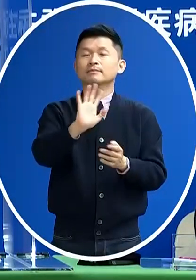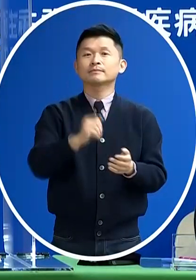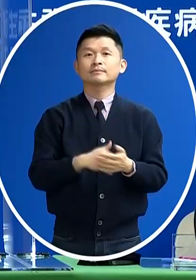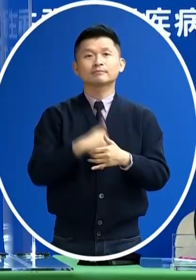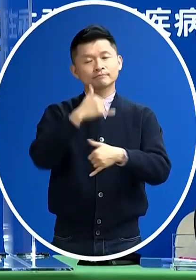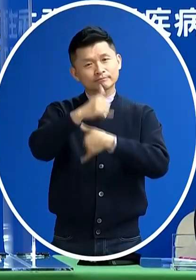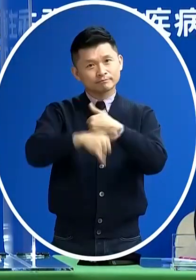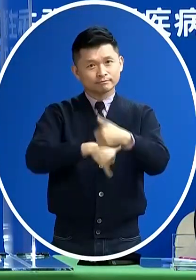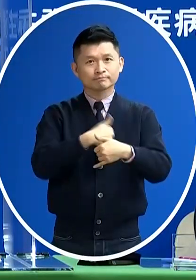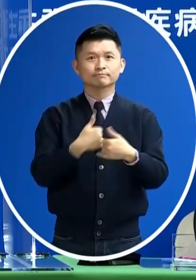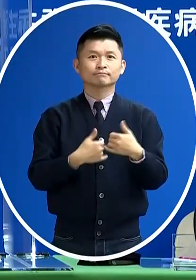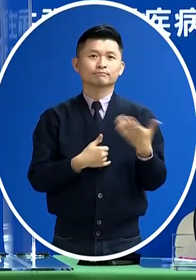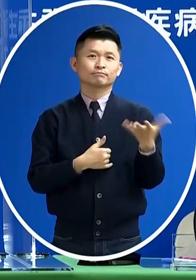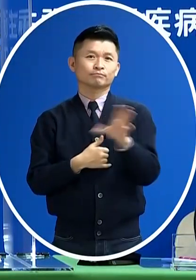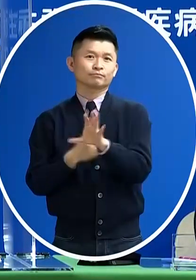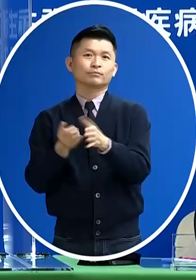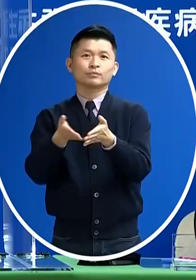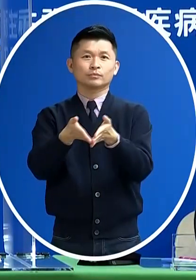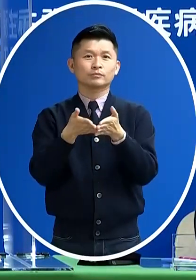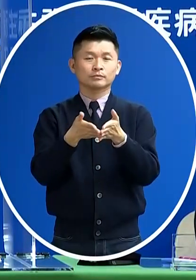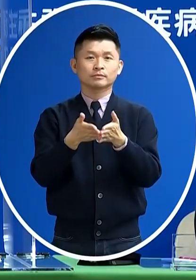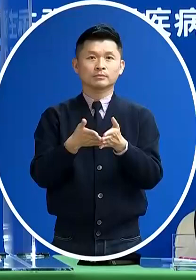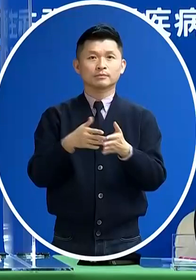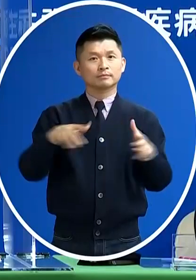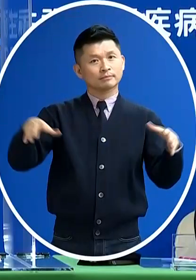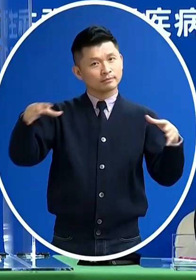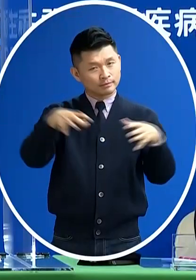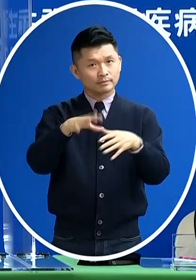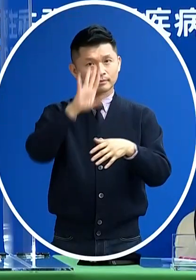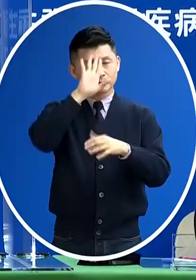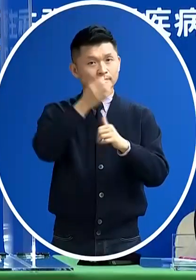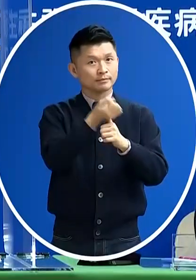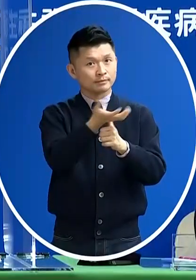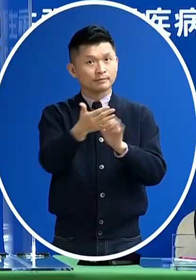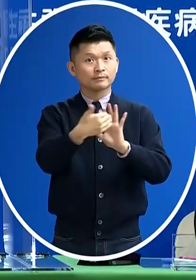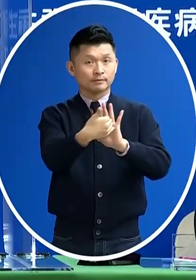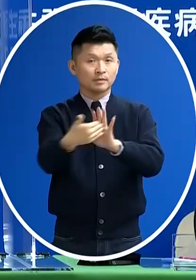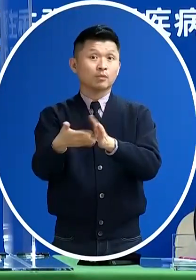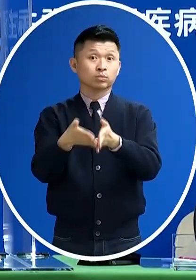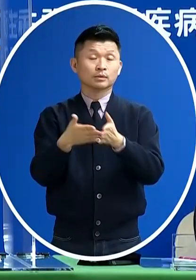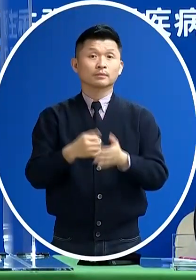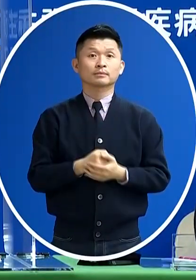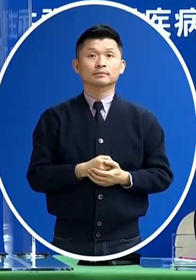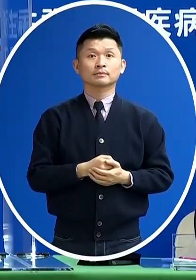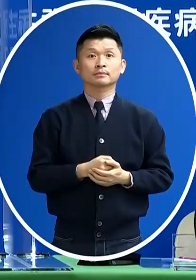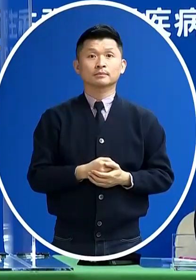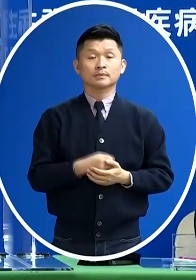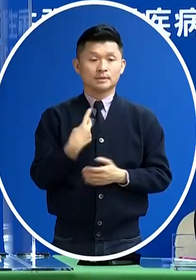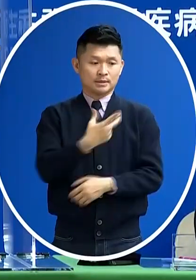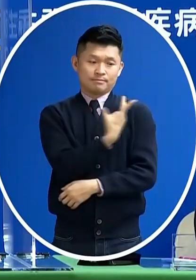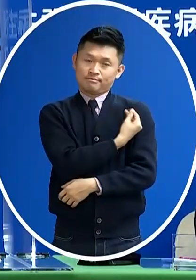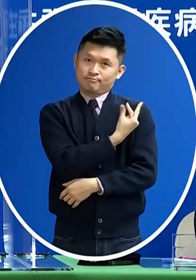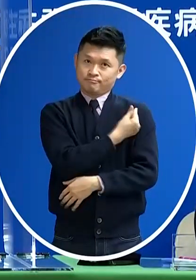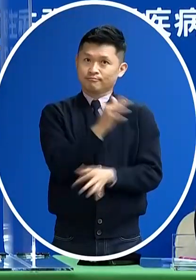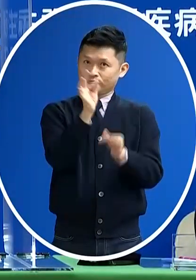活还是要过，那大家一起来防疫，那还记得要去防疫，还是要把疫苗打好来。